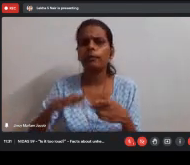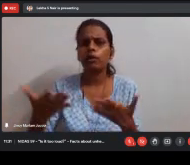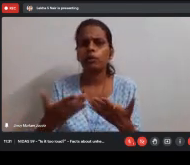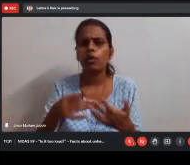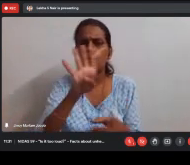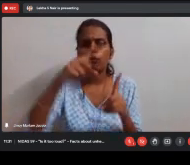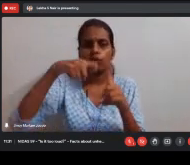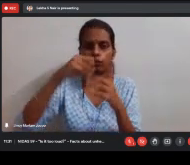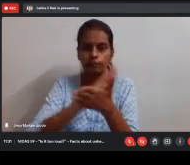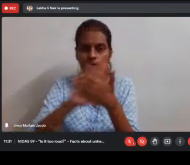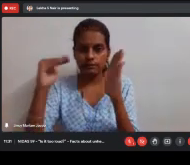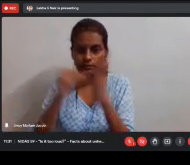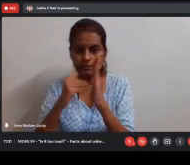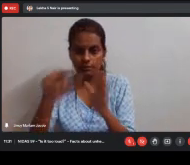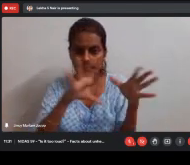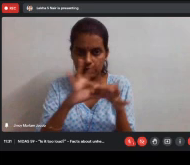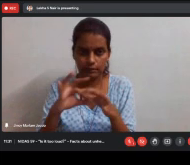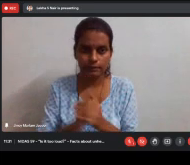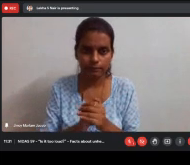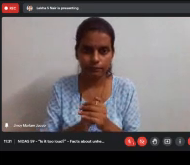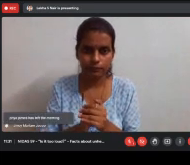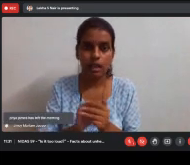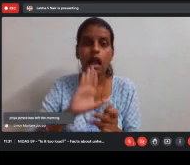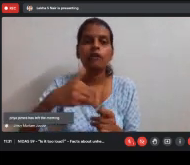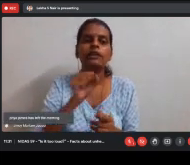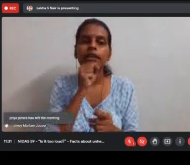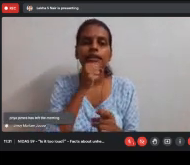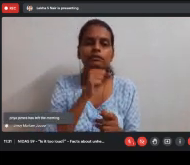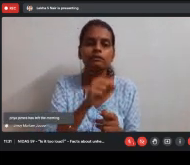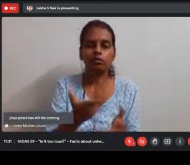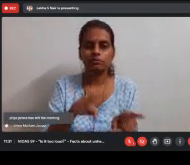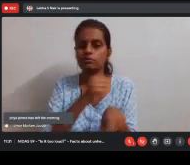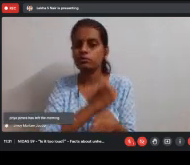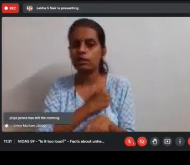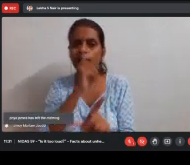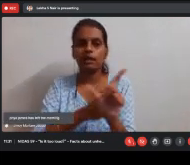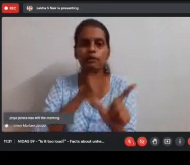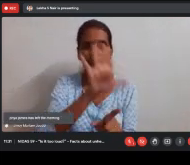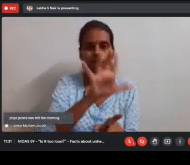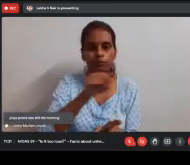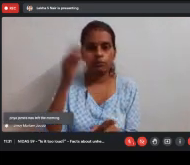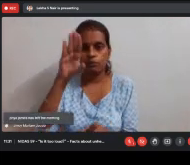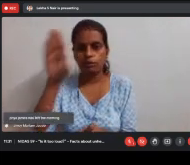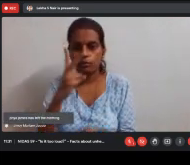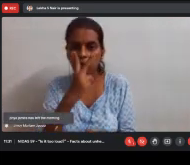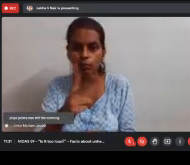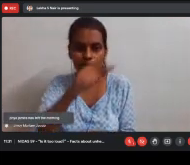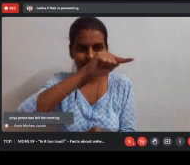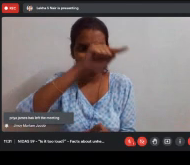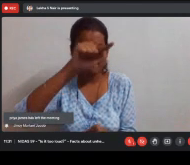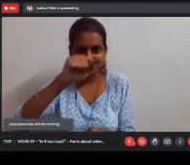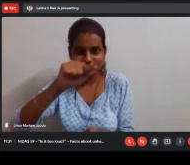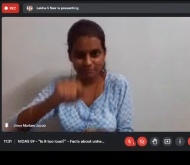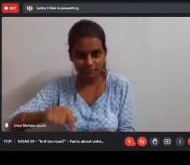ഗ്രാഫിൽ കാണുന്നത് ആദ്യത്തെ ഒരു വർഷം അല്ലെങ്കിൽ ഒന്നാമത്തെ വർഷം നമ്മൾ സ്ഥിരമായി ശബ്ദം കേട്ടുകൊണ്ടിരിക്കുന്നു എങ്കിൽ ആദ്യം നമുക്ക്